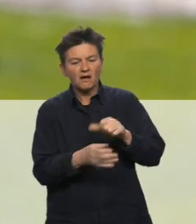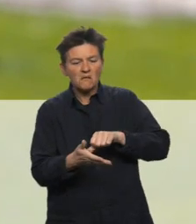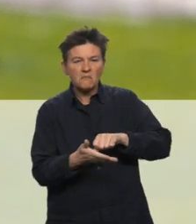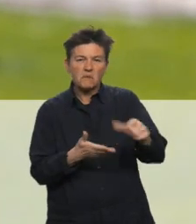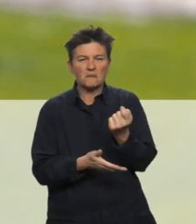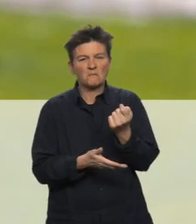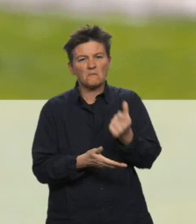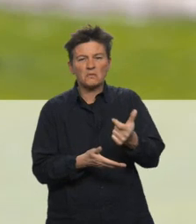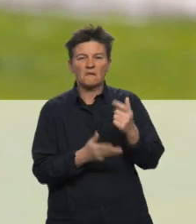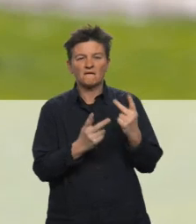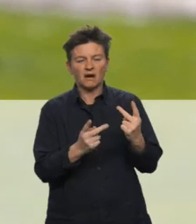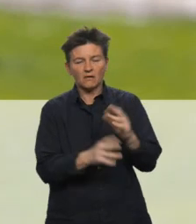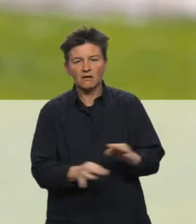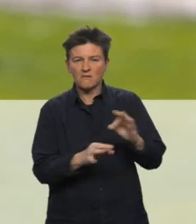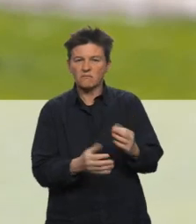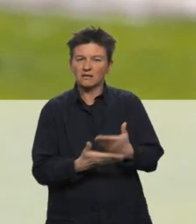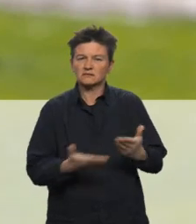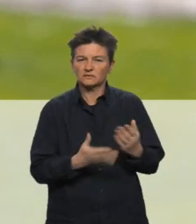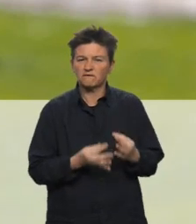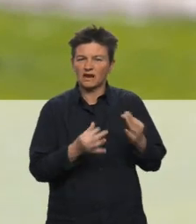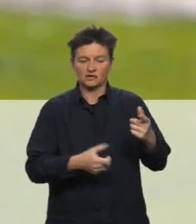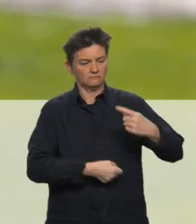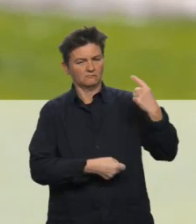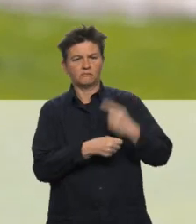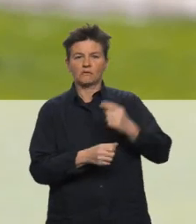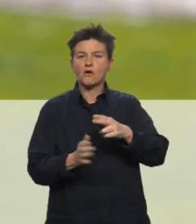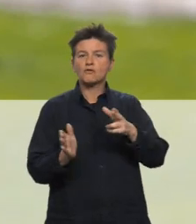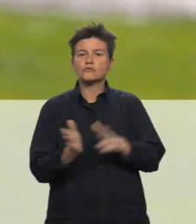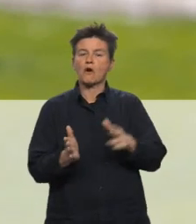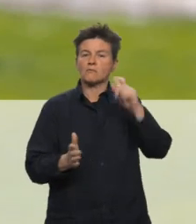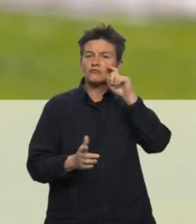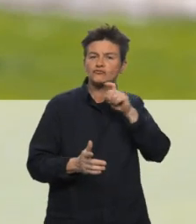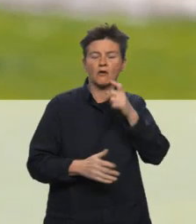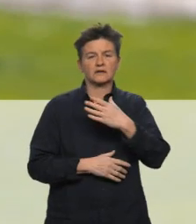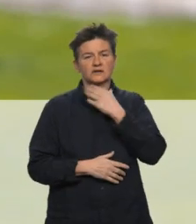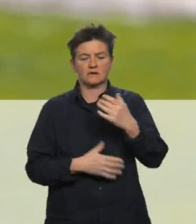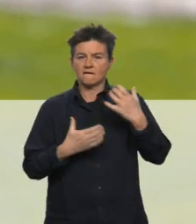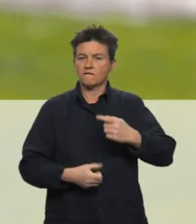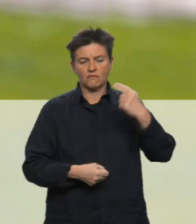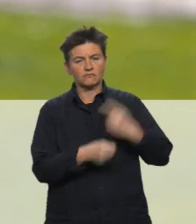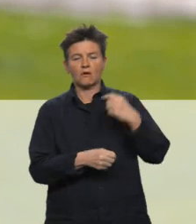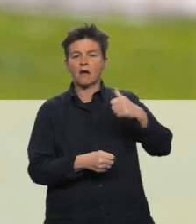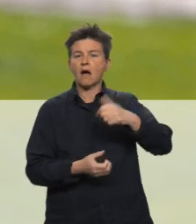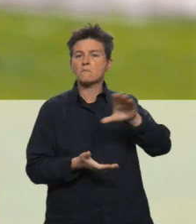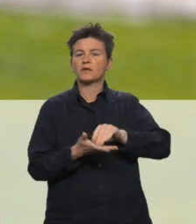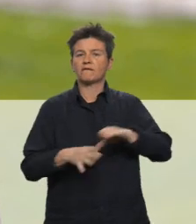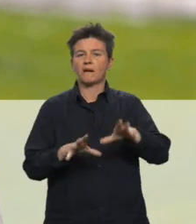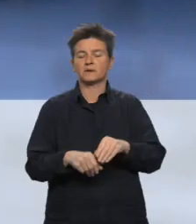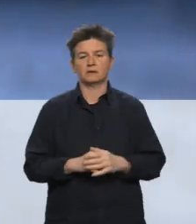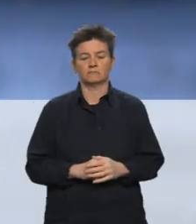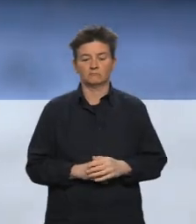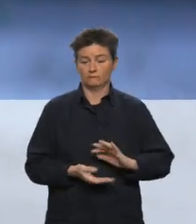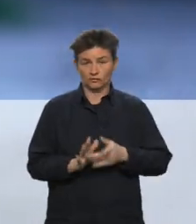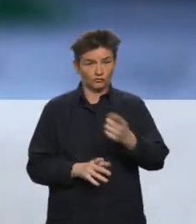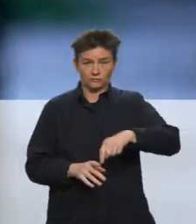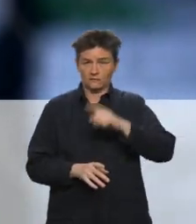des emplois dévalorisés, précarisés. Il nous impose des normes de genre et de sexualité et voudrait nous imposer un seul modèle de famille. Nous sommes